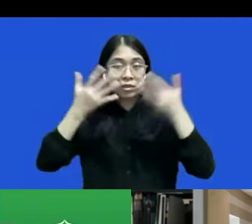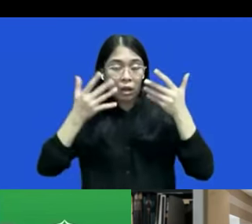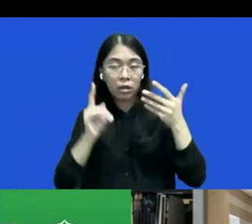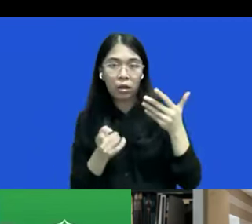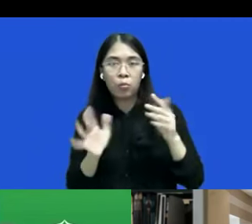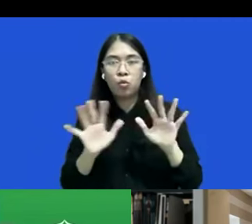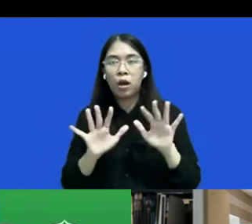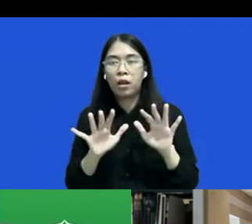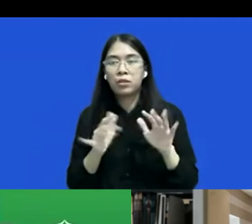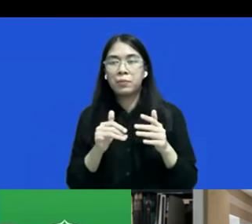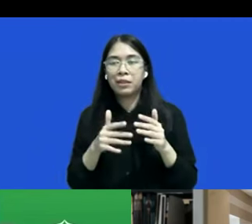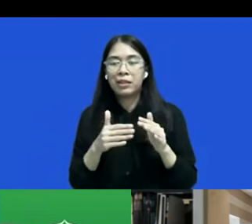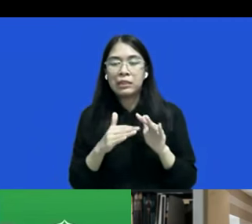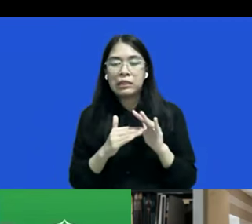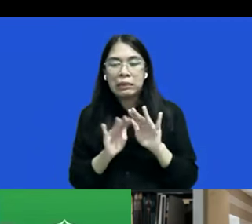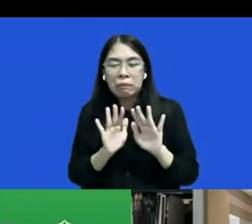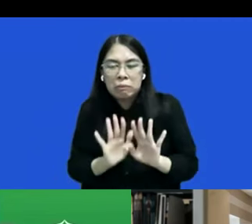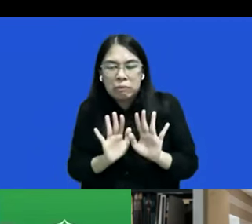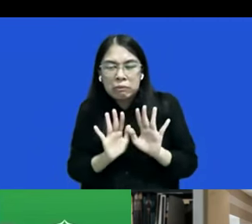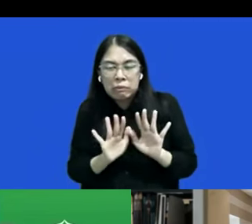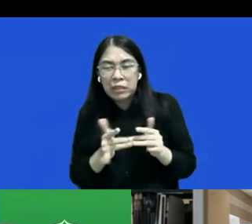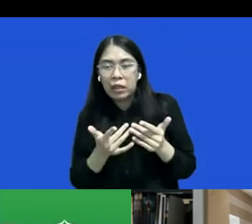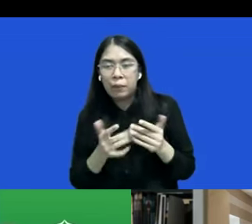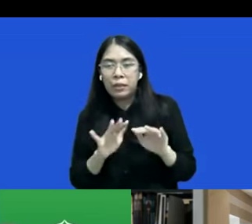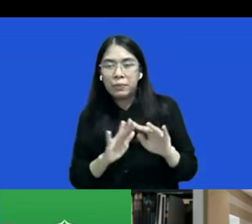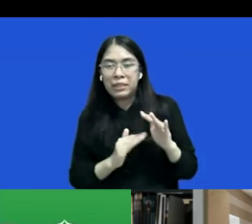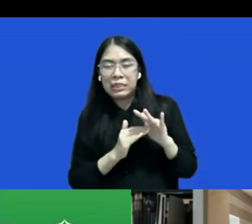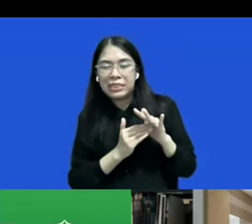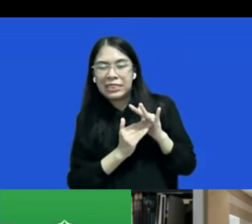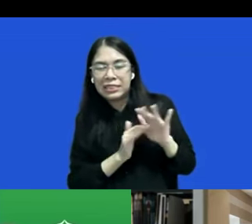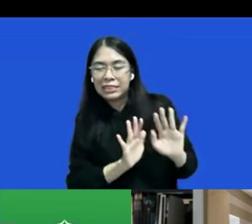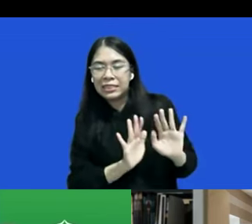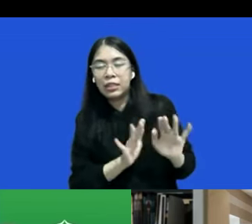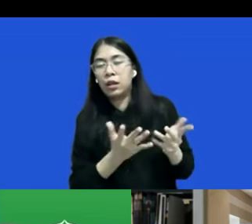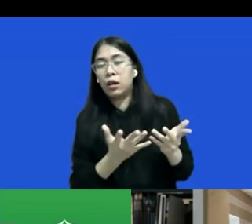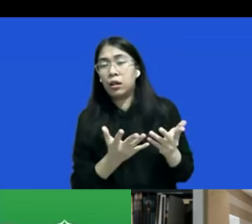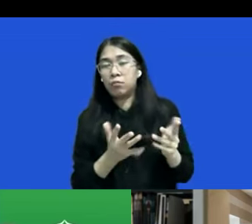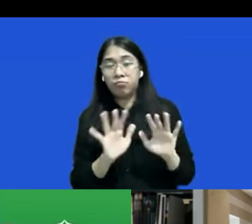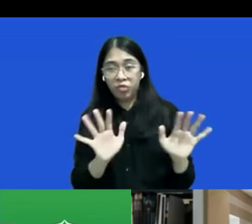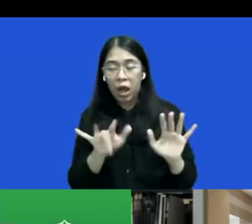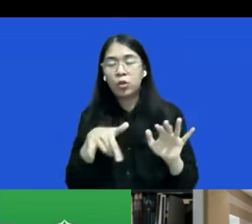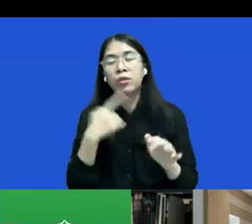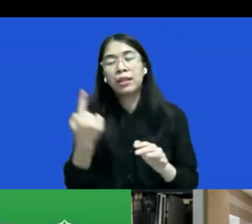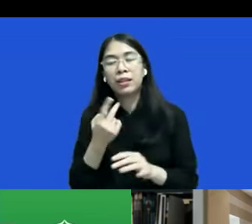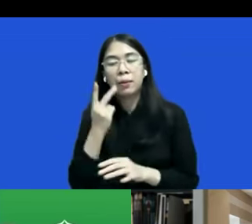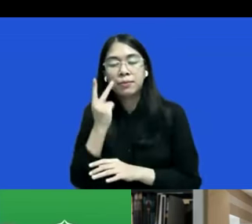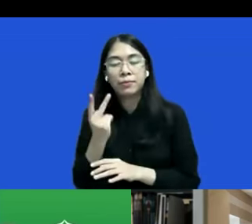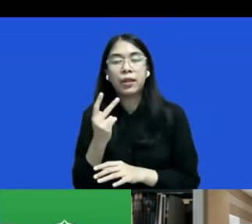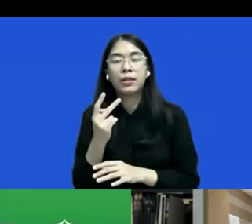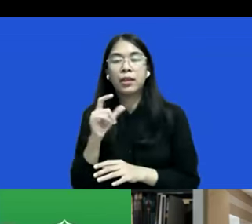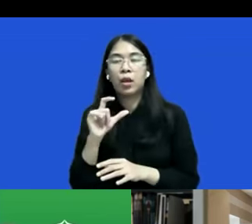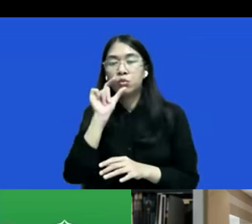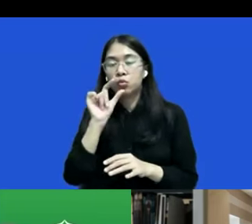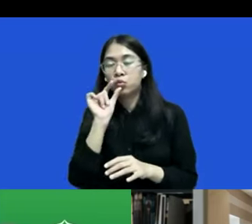cuma ditahan-tahan tanpa diadu delay saja, ya itu kan harusnya bisa jadi domain untuk kita periksa ke proses